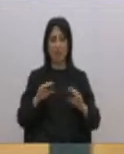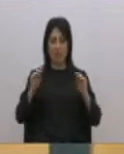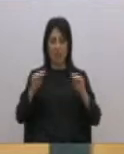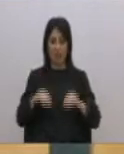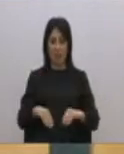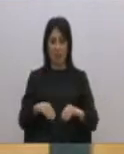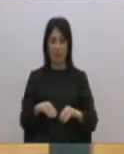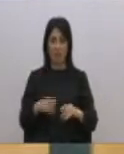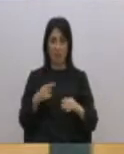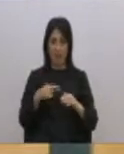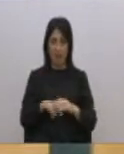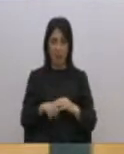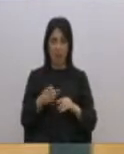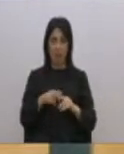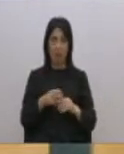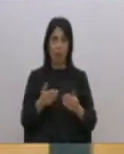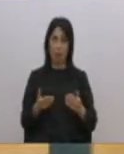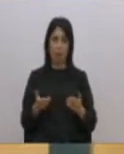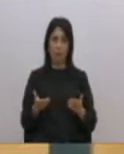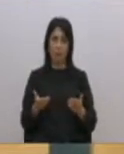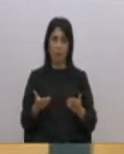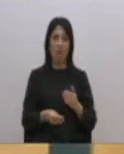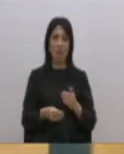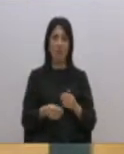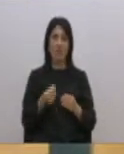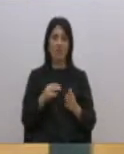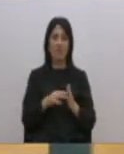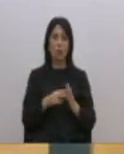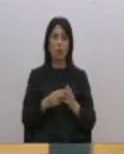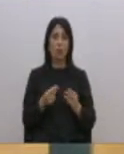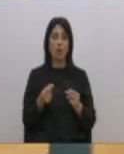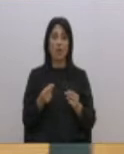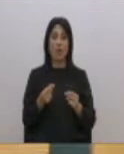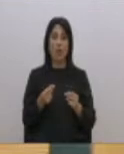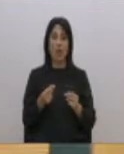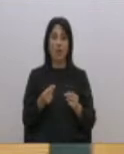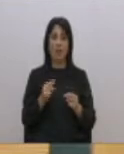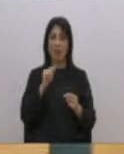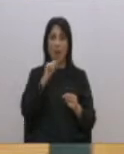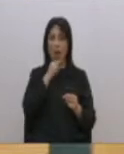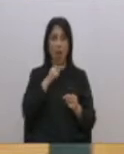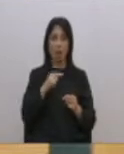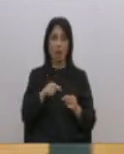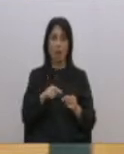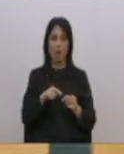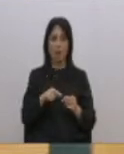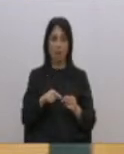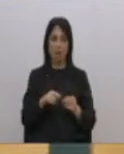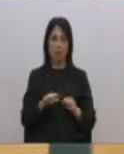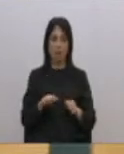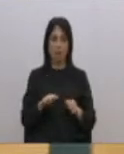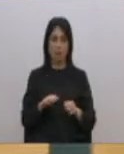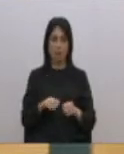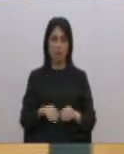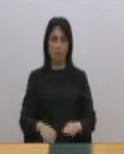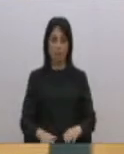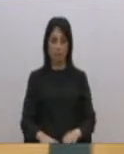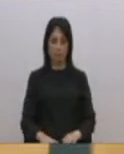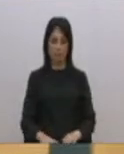da, cam un dinare achetan, tore, damigere, tanhis, economia sac, n-au de la taroi țevit.